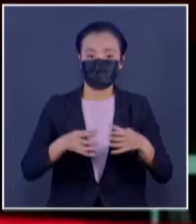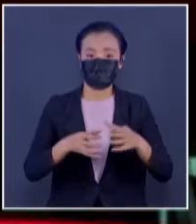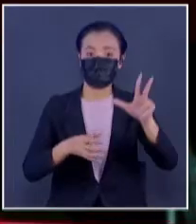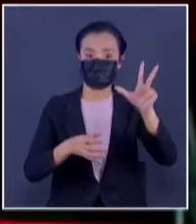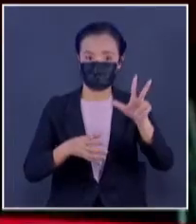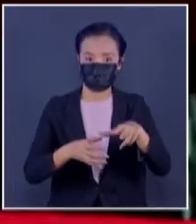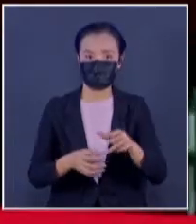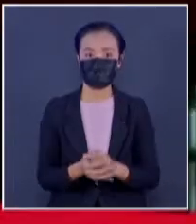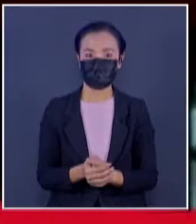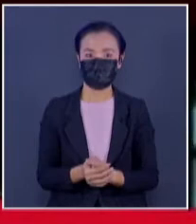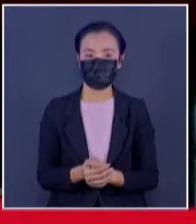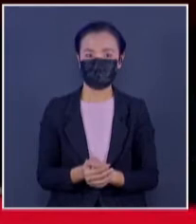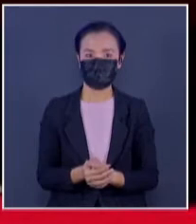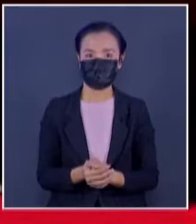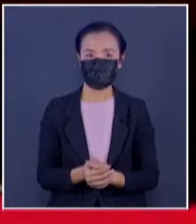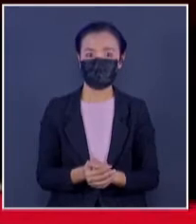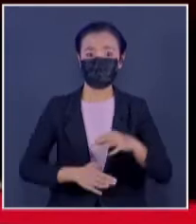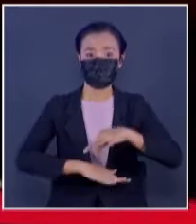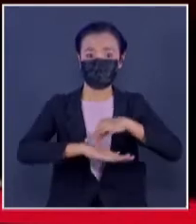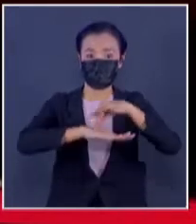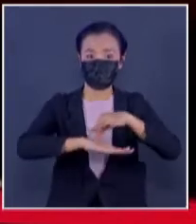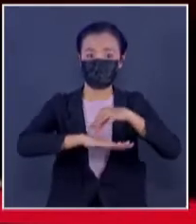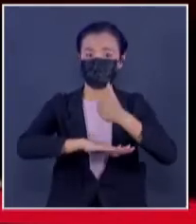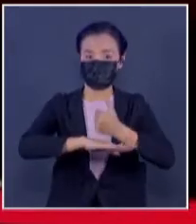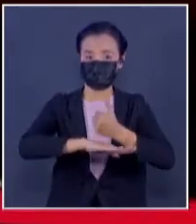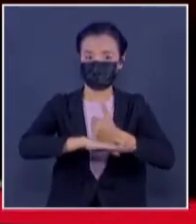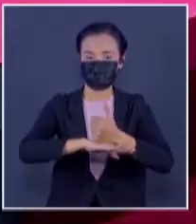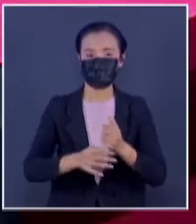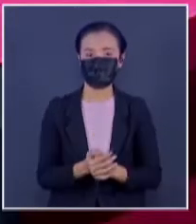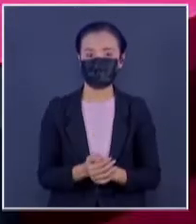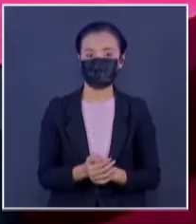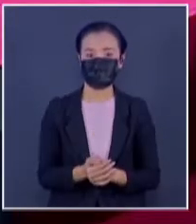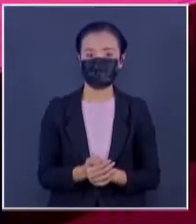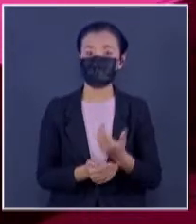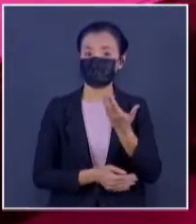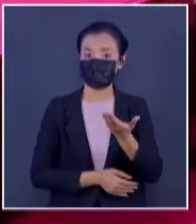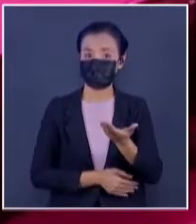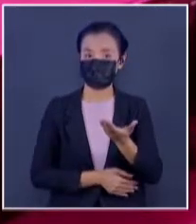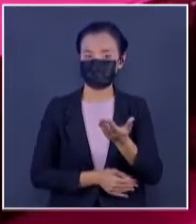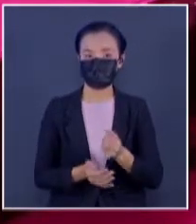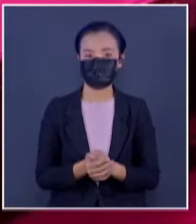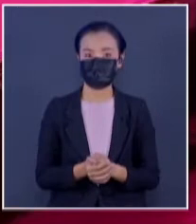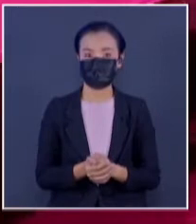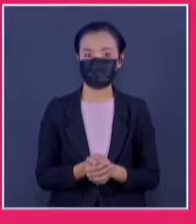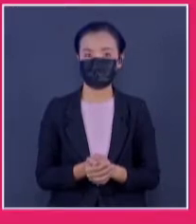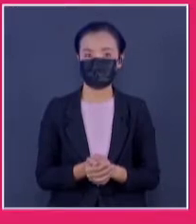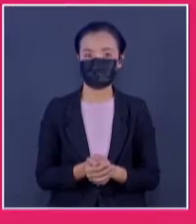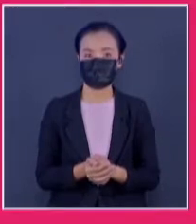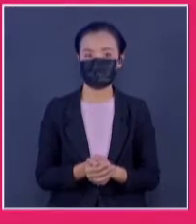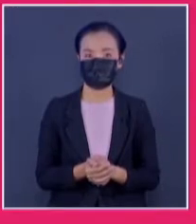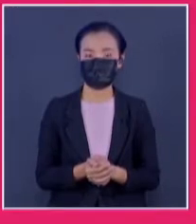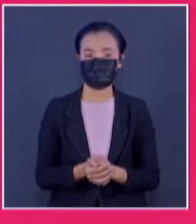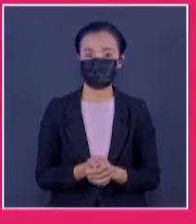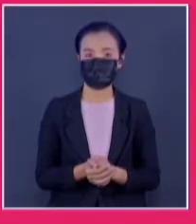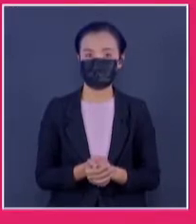ครับไปดูเรื่องของการดำรงตำแหน่งของผู้อำนวยการพรรคนายแพทย์สุรพงษ์สืบวงลีครับสืบเนื่องมาจากกรณีที่นายเรือง